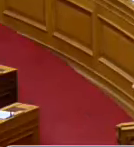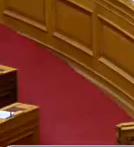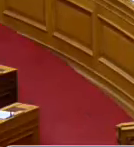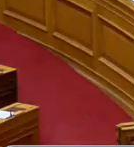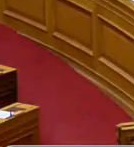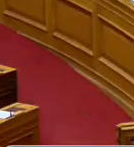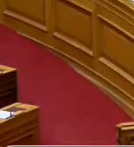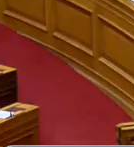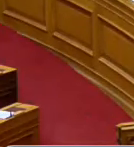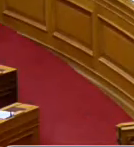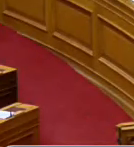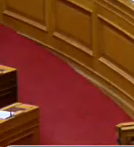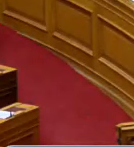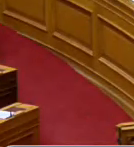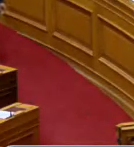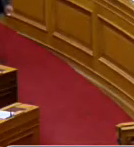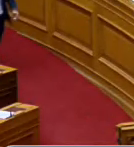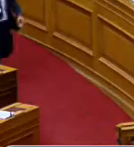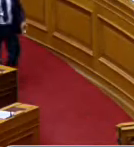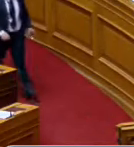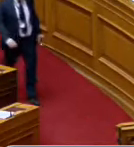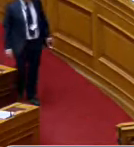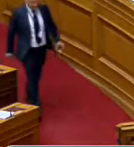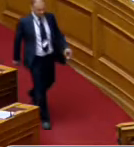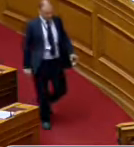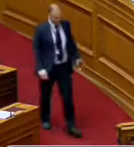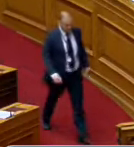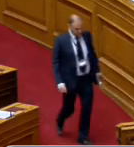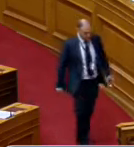Κυρία Μπακογιάννη, έχετε για 6 δευτερολογία.